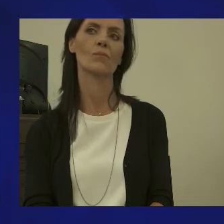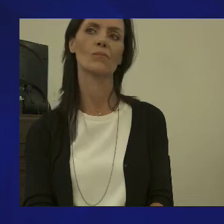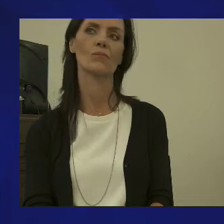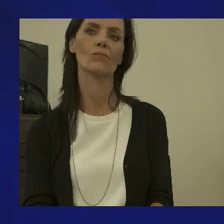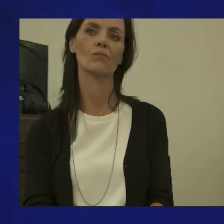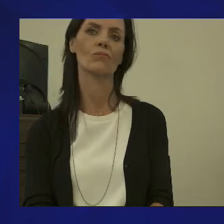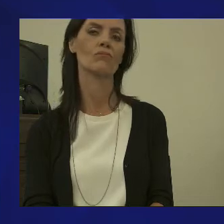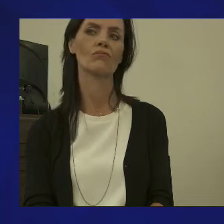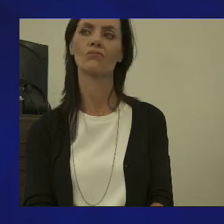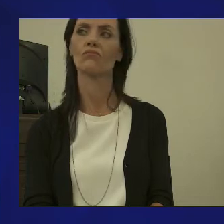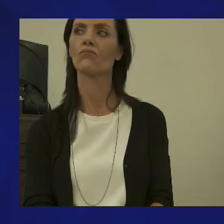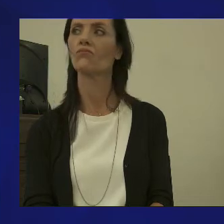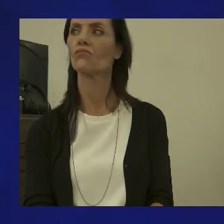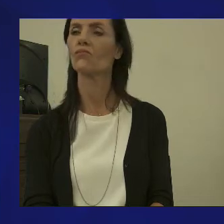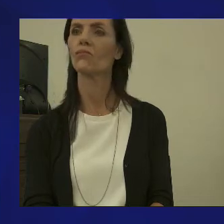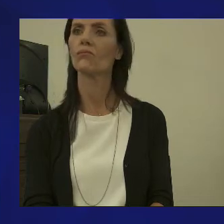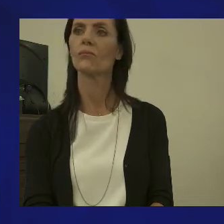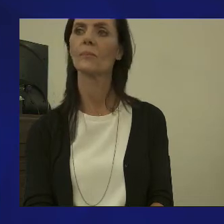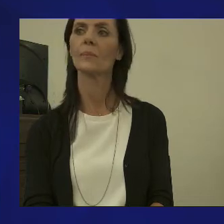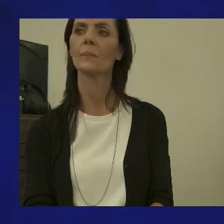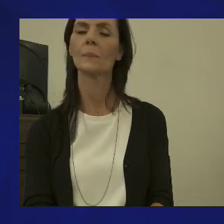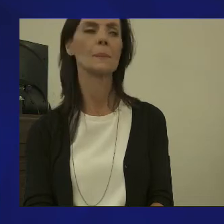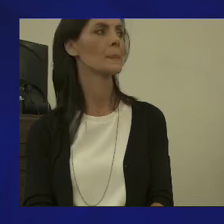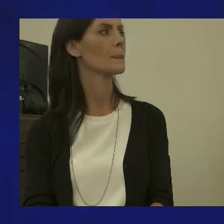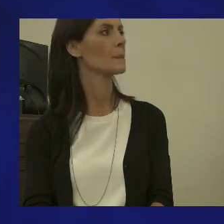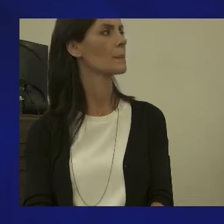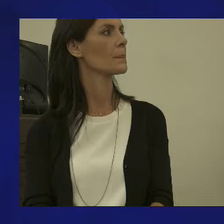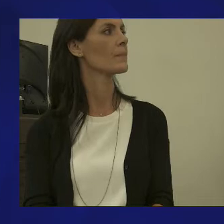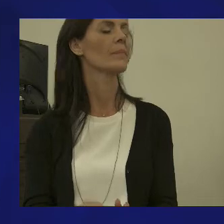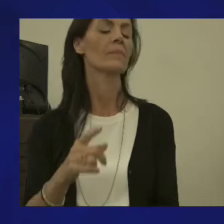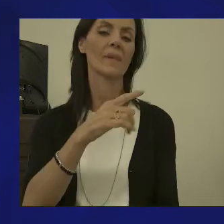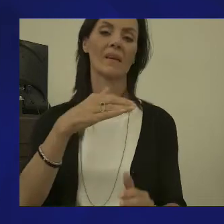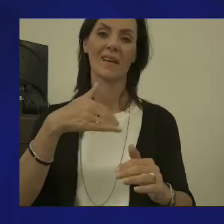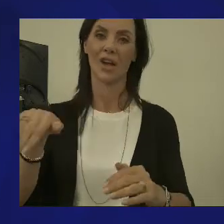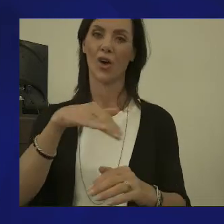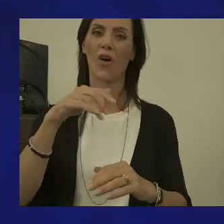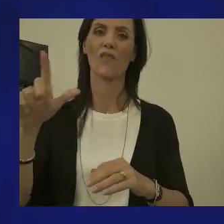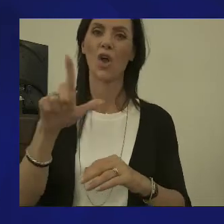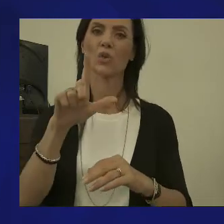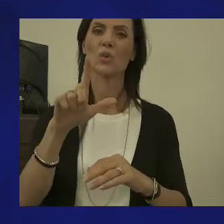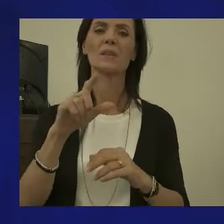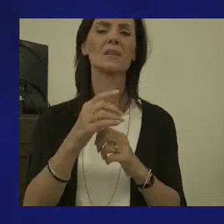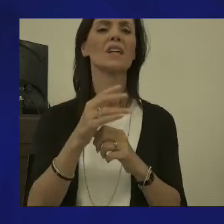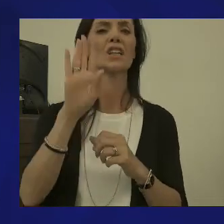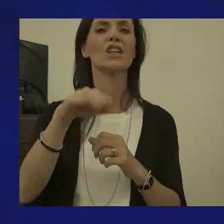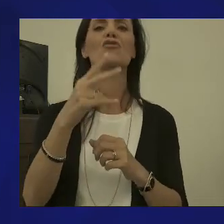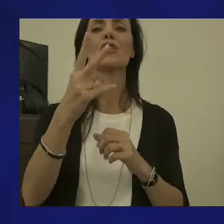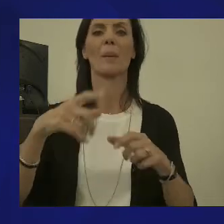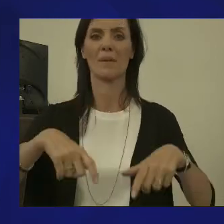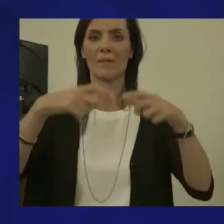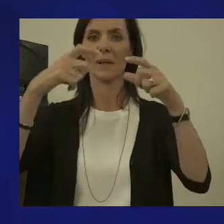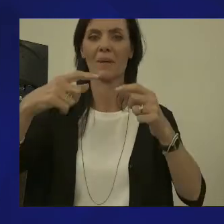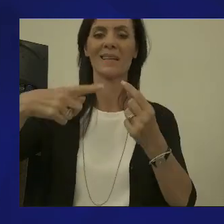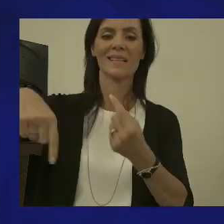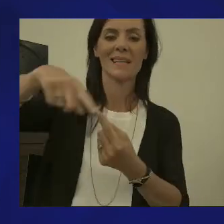כן, הפרויקט האחרון הוא גם תמ"א 38 ברחוב לוטוס. שניים, שלושה מבנים, בעצם שני מבנים,